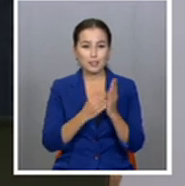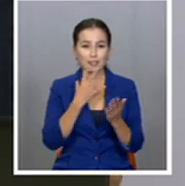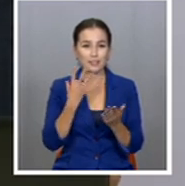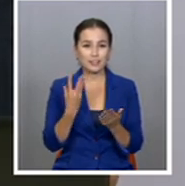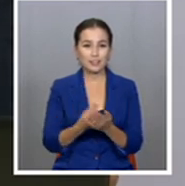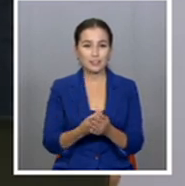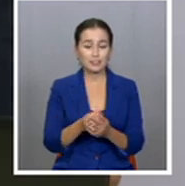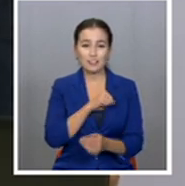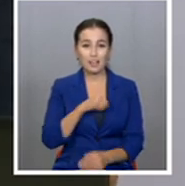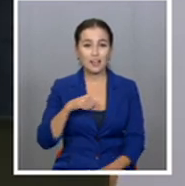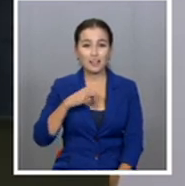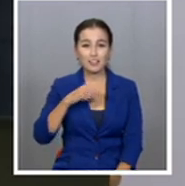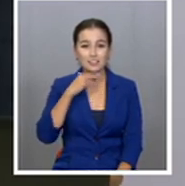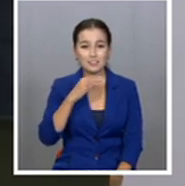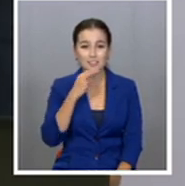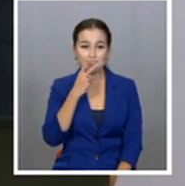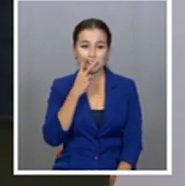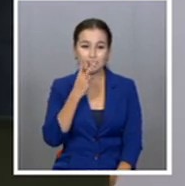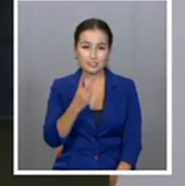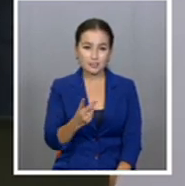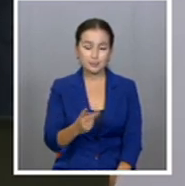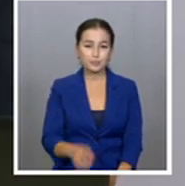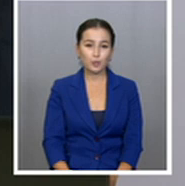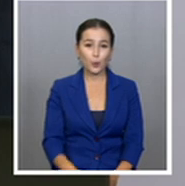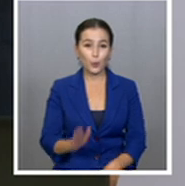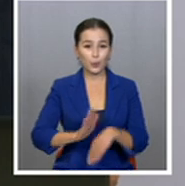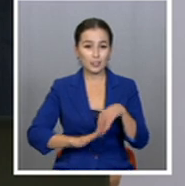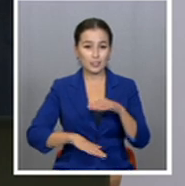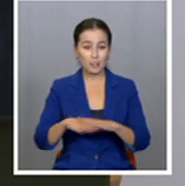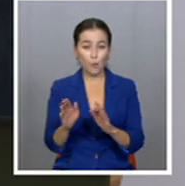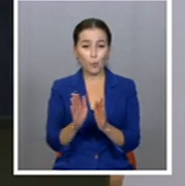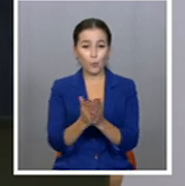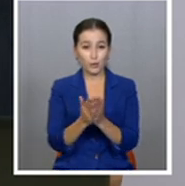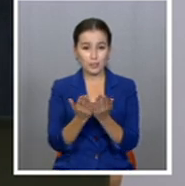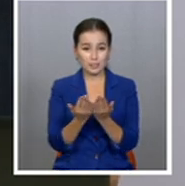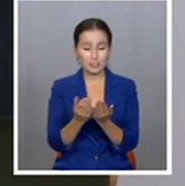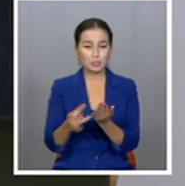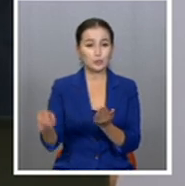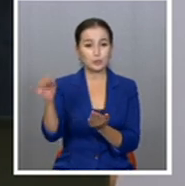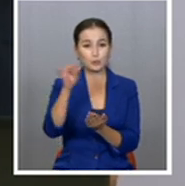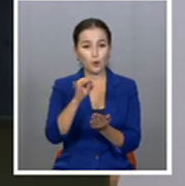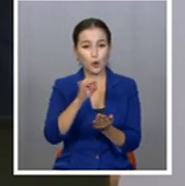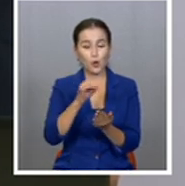Өздеріңізде байқап отырған боларсыздар, қолдарыңыздағы оқулық тарихты жаңа